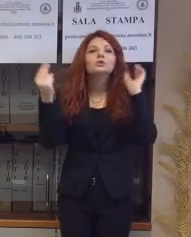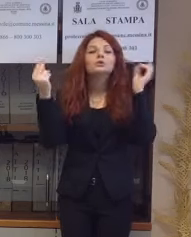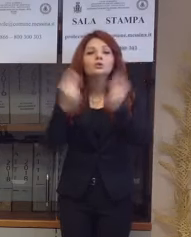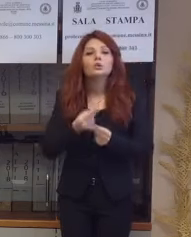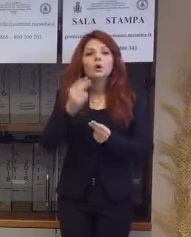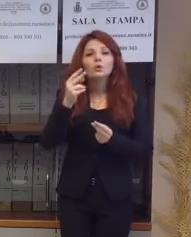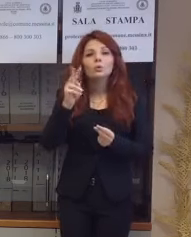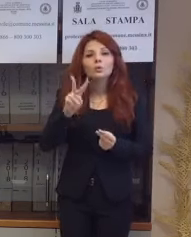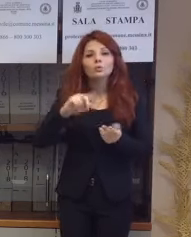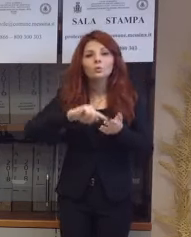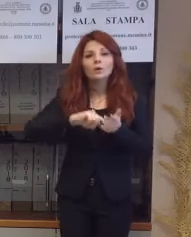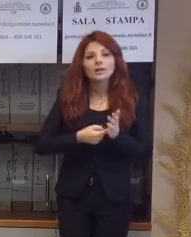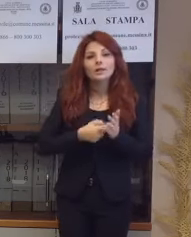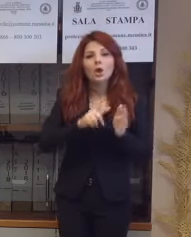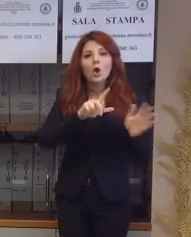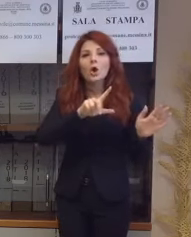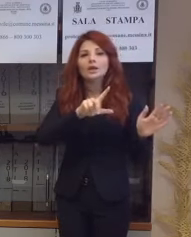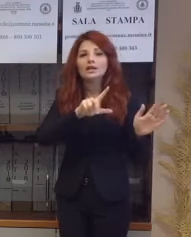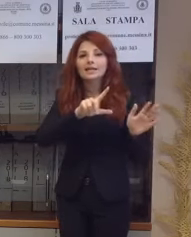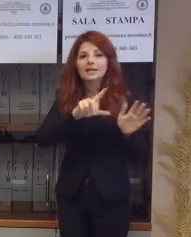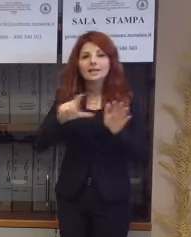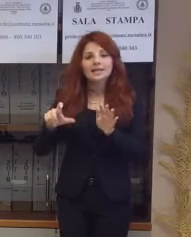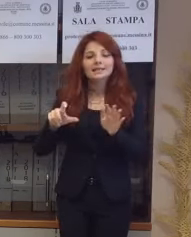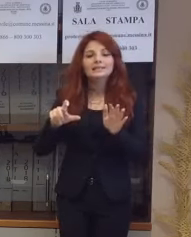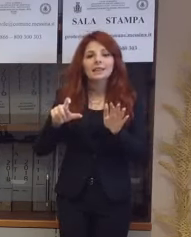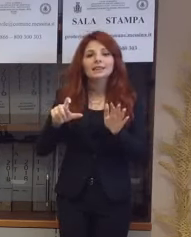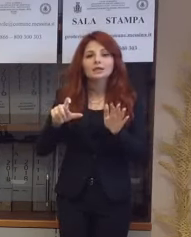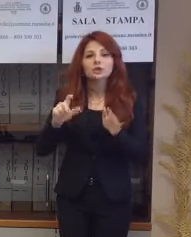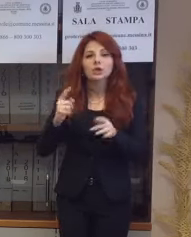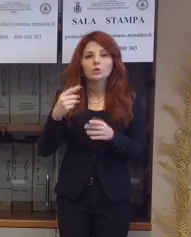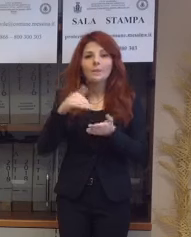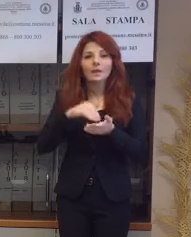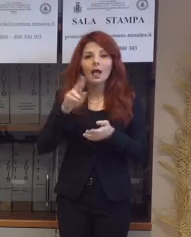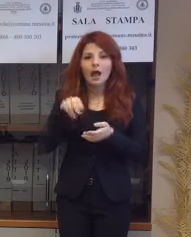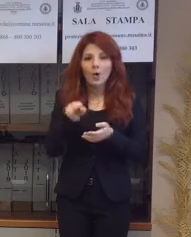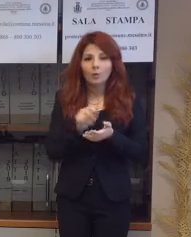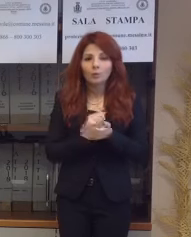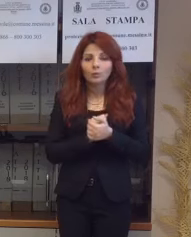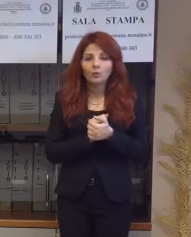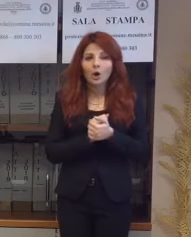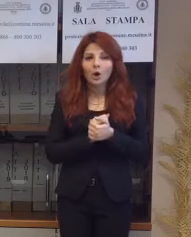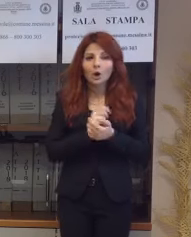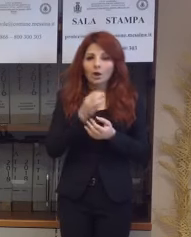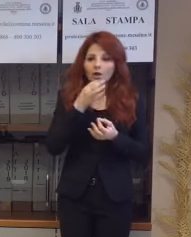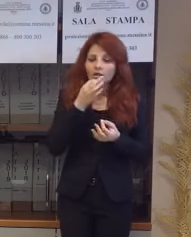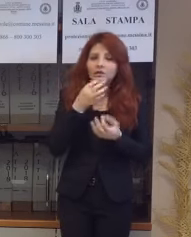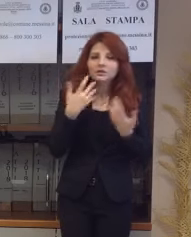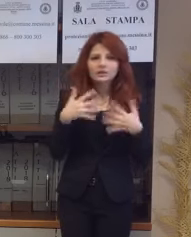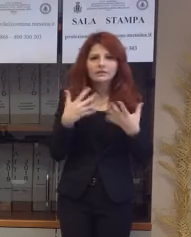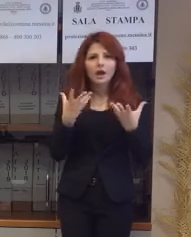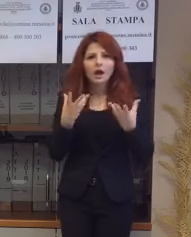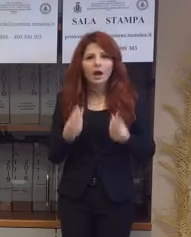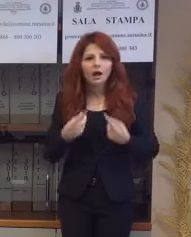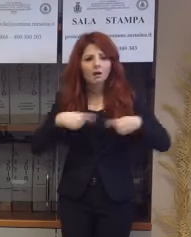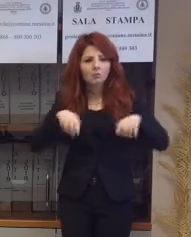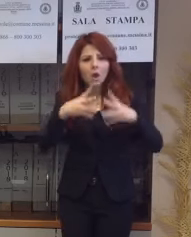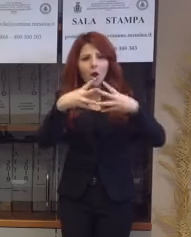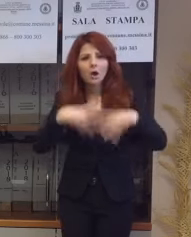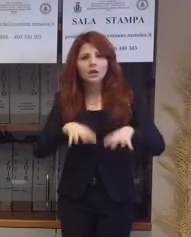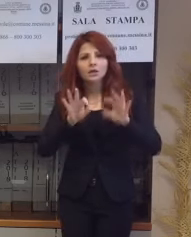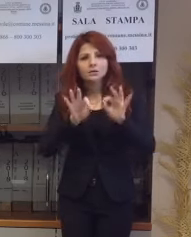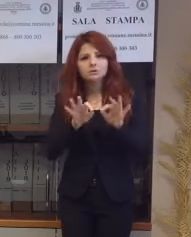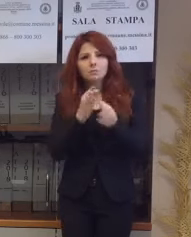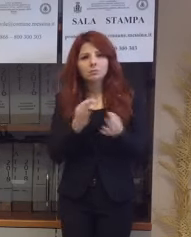2.701.000 euro, e già l'importo speso è stato da 338.000 euro. Quindi vedete che organizzazione. E tenete conto